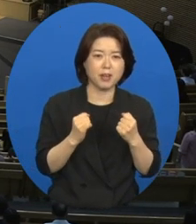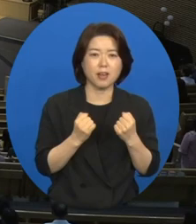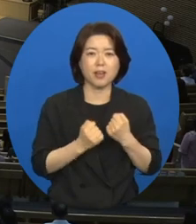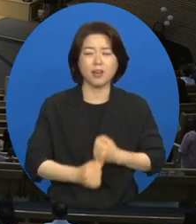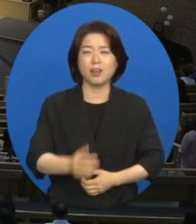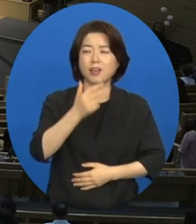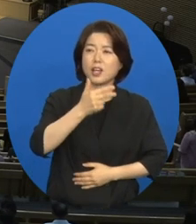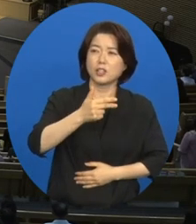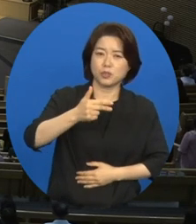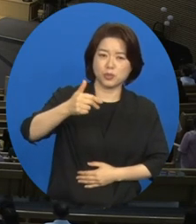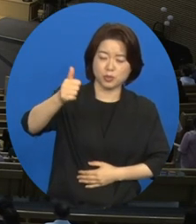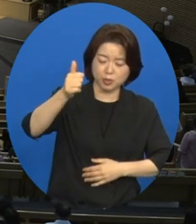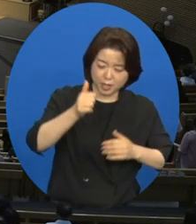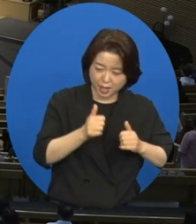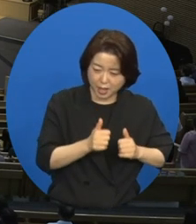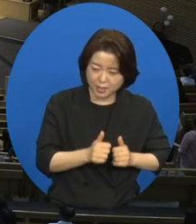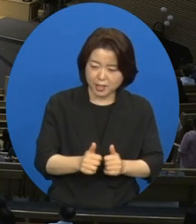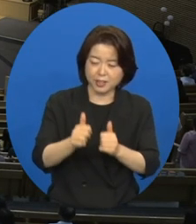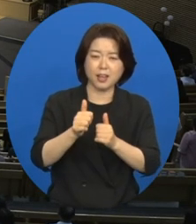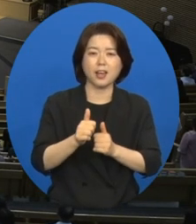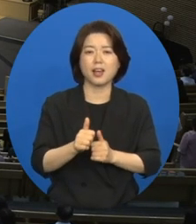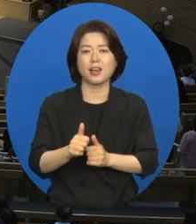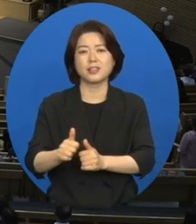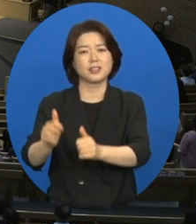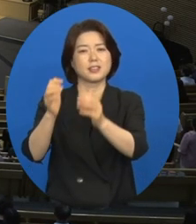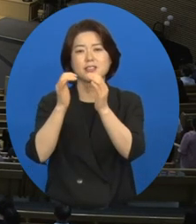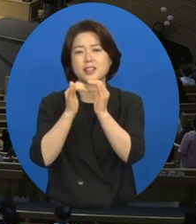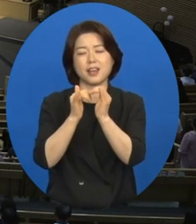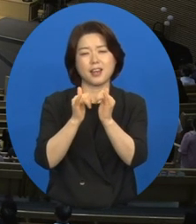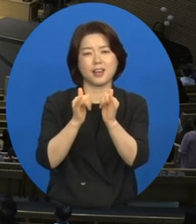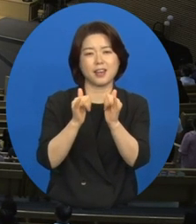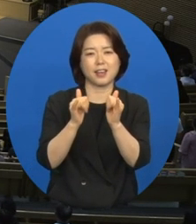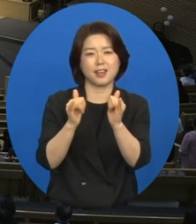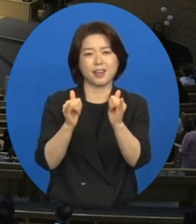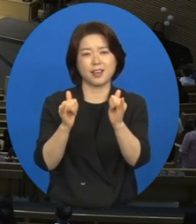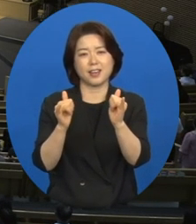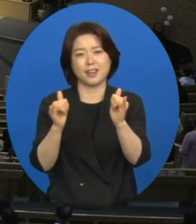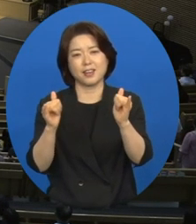순종하며 주 따라가는 자